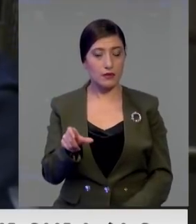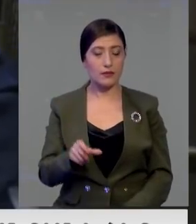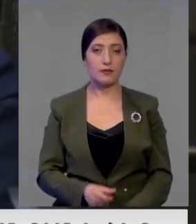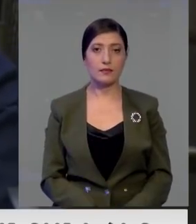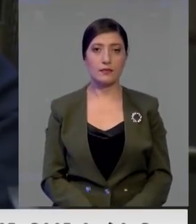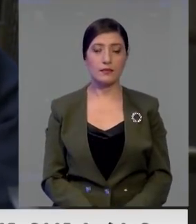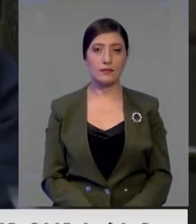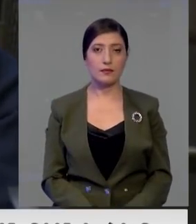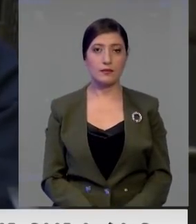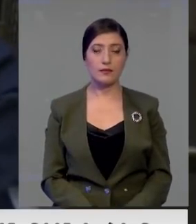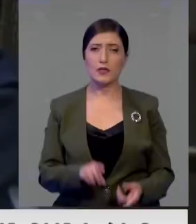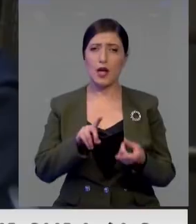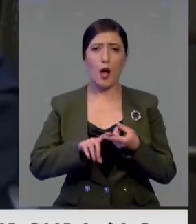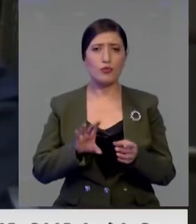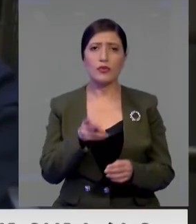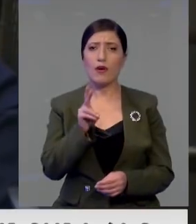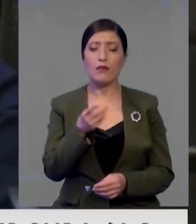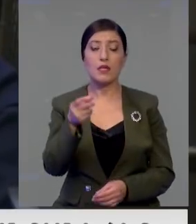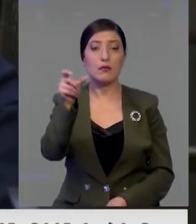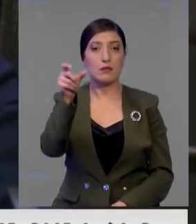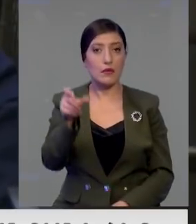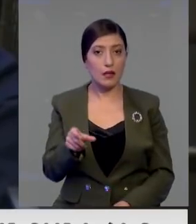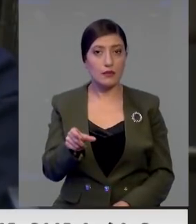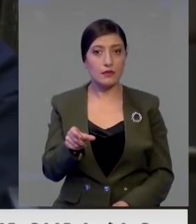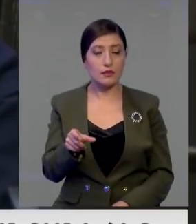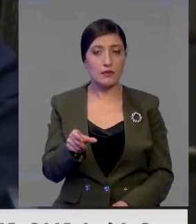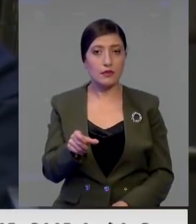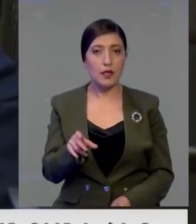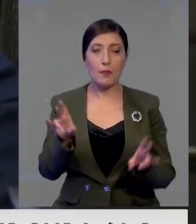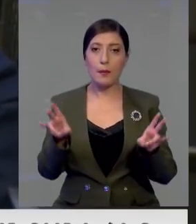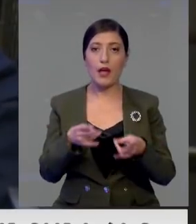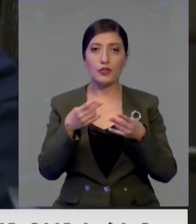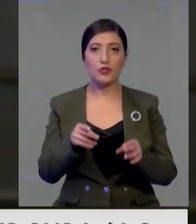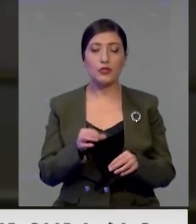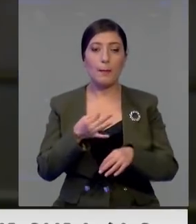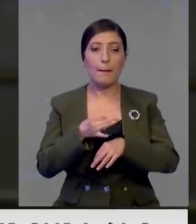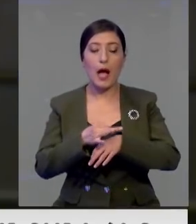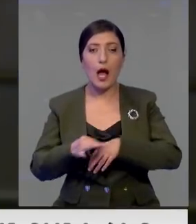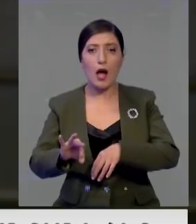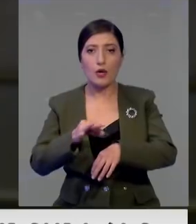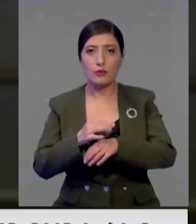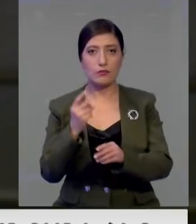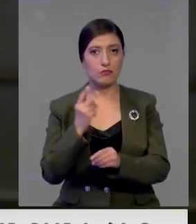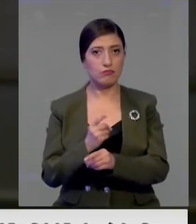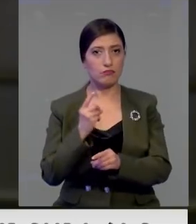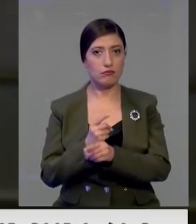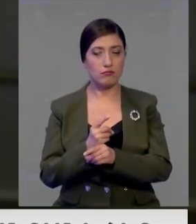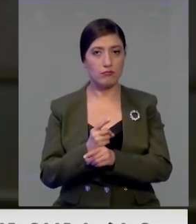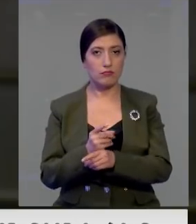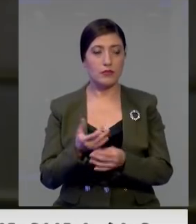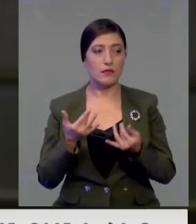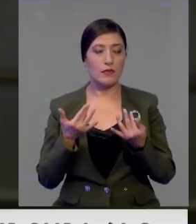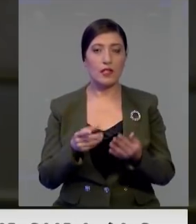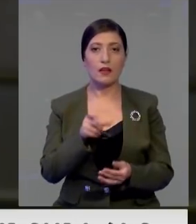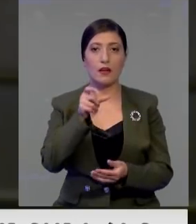որևէ քաղաքացի, բառից բուն իմաստով որևէ քաղաքացի չպետք է ենթարկվի բռնության։ Այդ առարկների յուրաքանչյուրի կատարումը